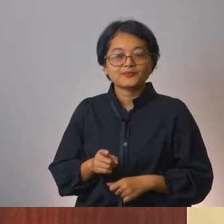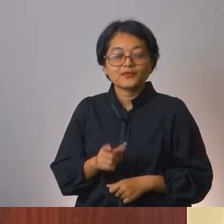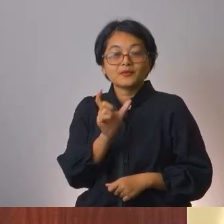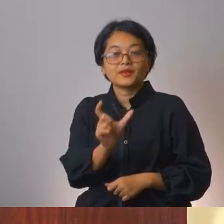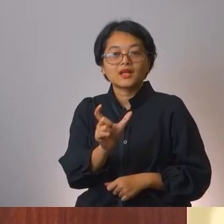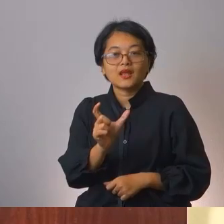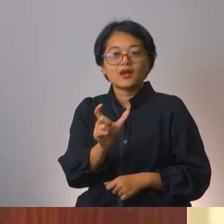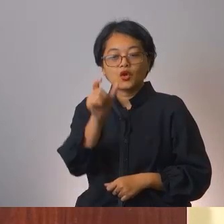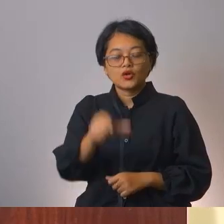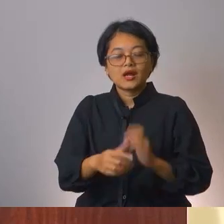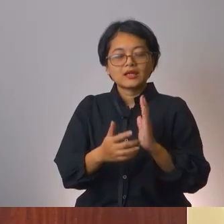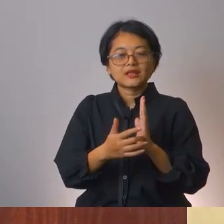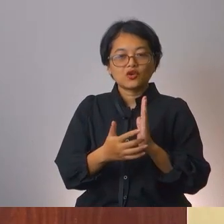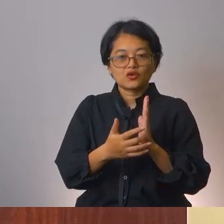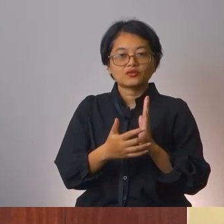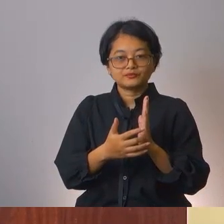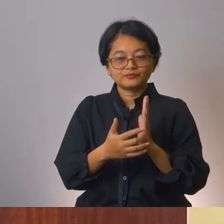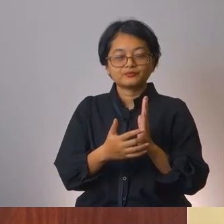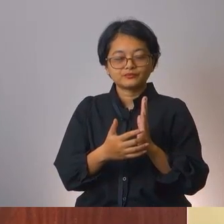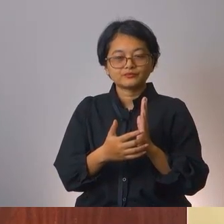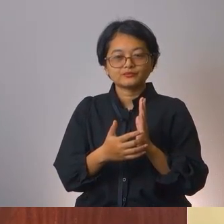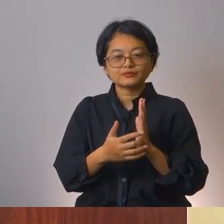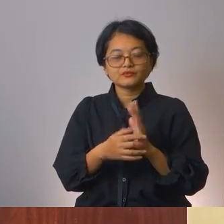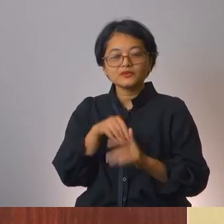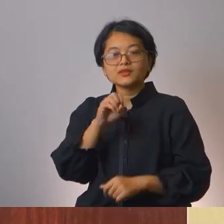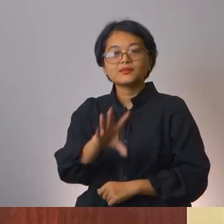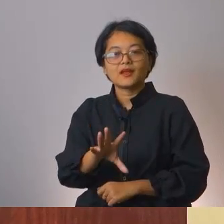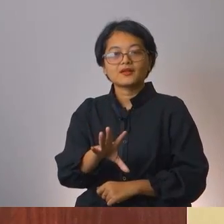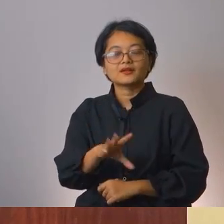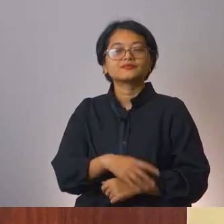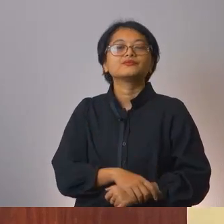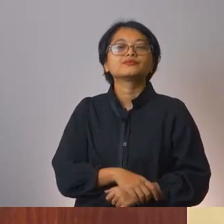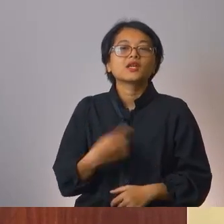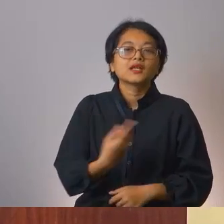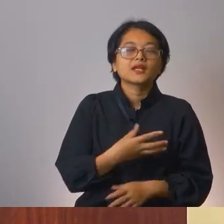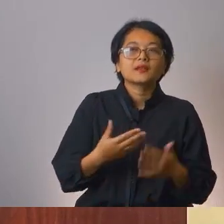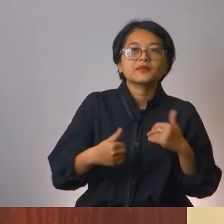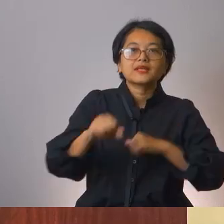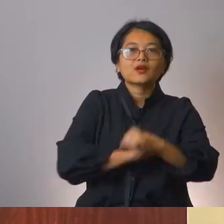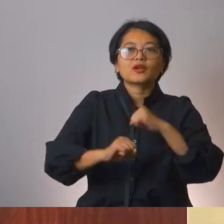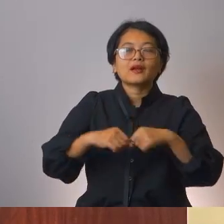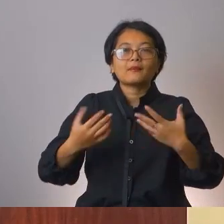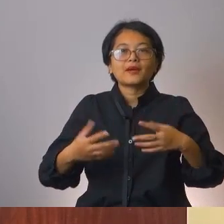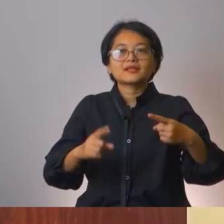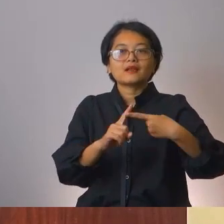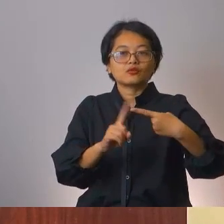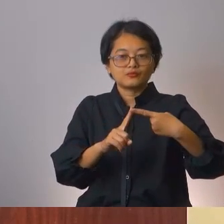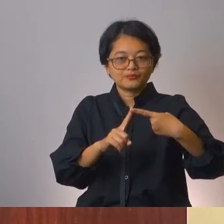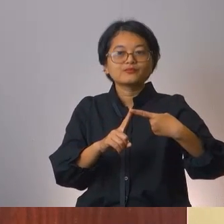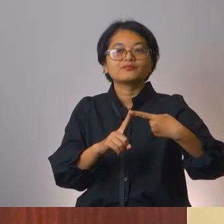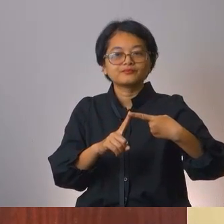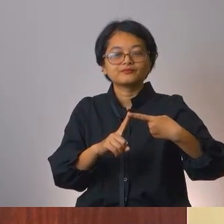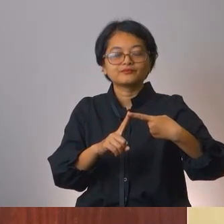Life Application Bible Commentary. Dia berkata bahwa yang bisa dilakukan itu pertama, bersedia